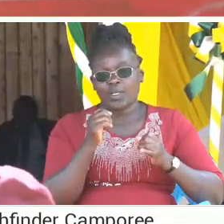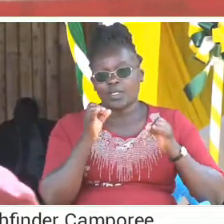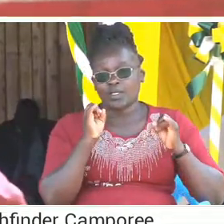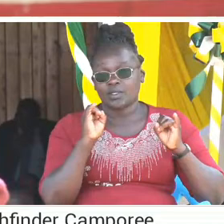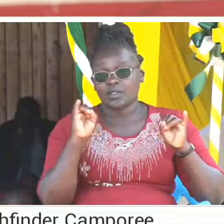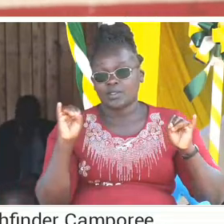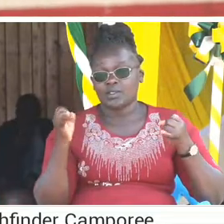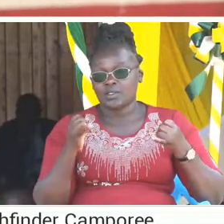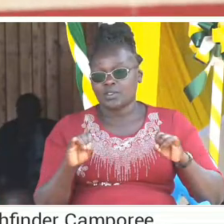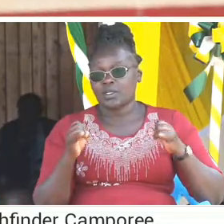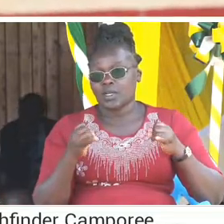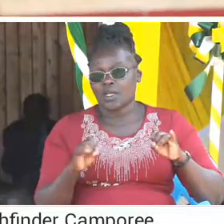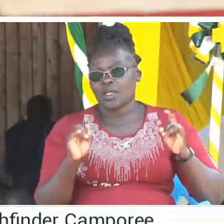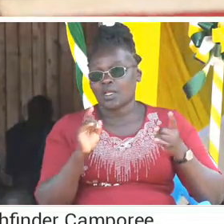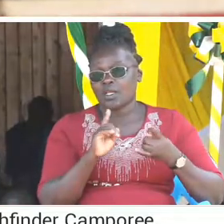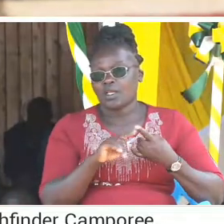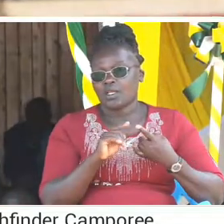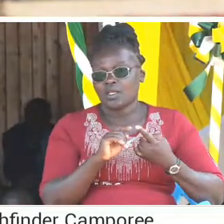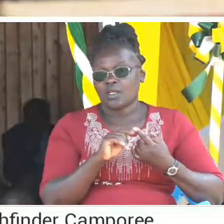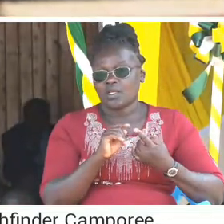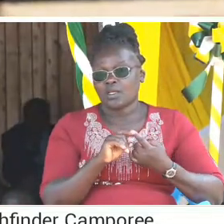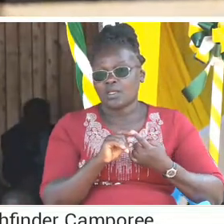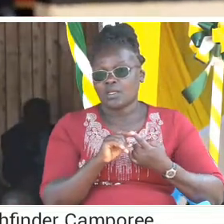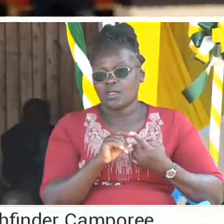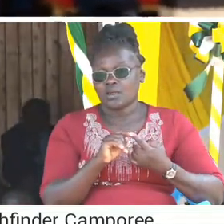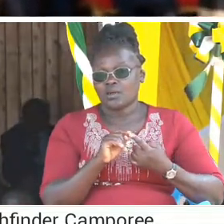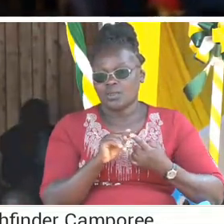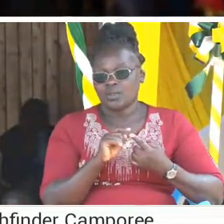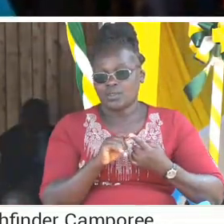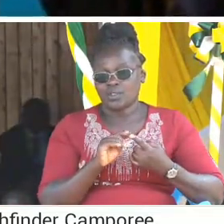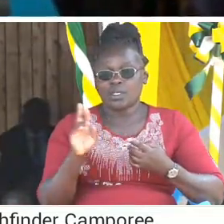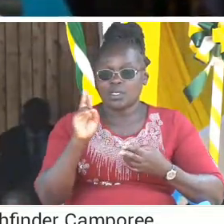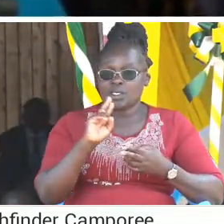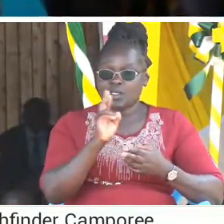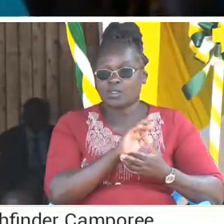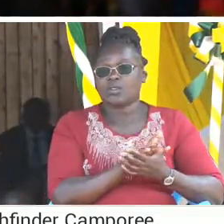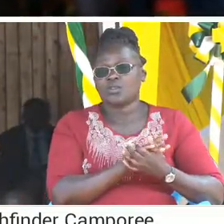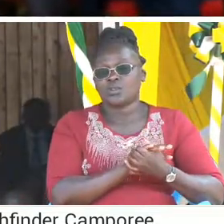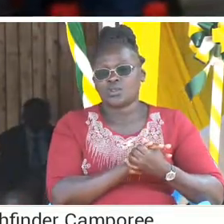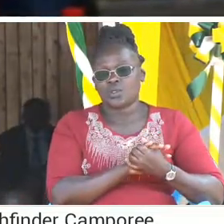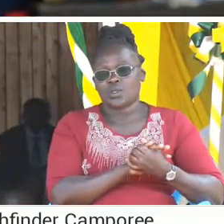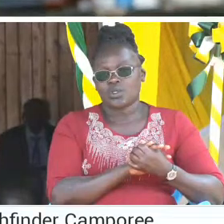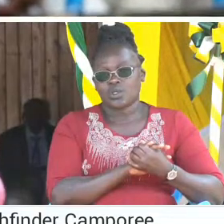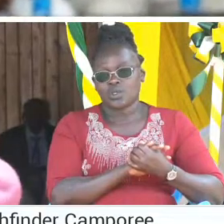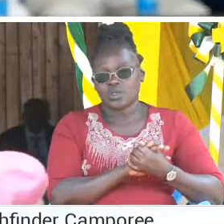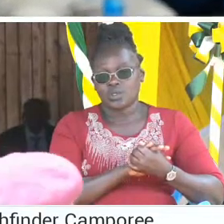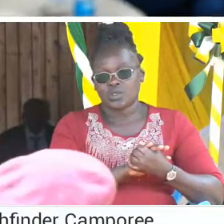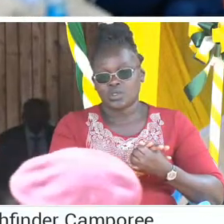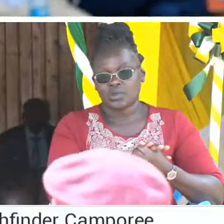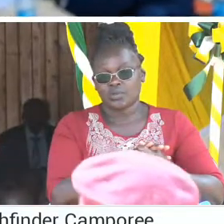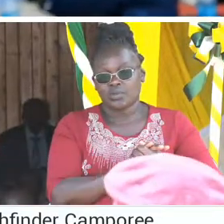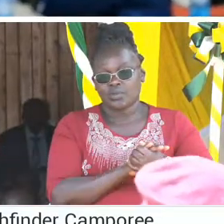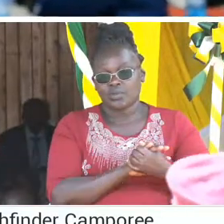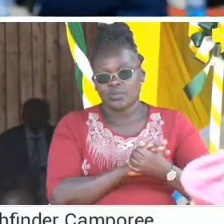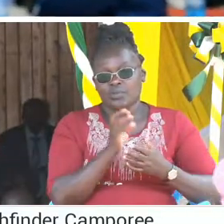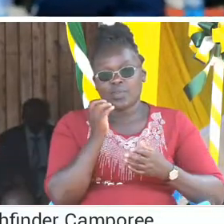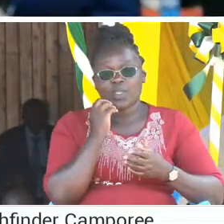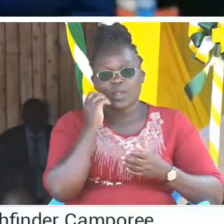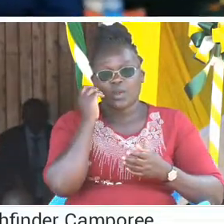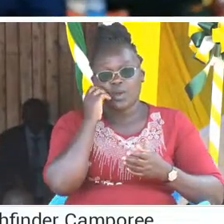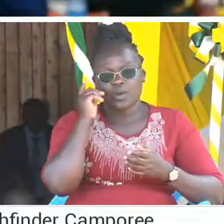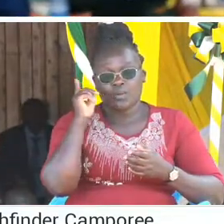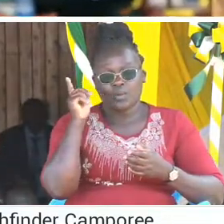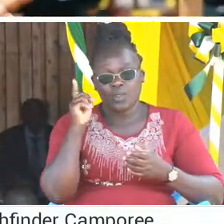Kule kwetu ukijua Kiingereza unaonekana kama ni mtu wa rank fulani hapo juu. Lakini mimi sio wa hiyo rank, mimi ni mtu wa